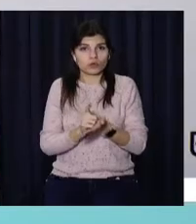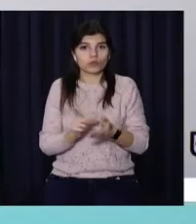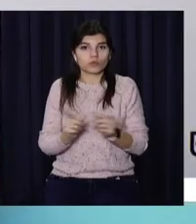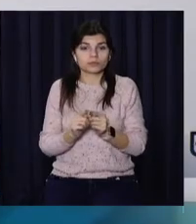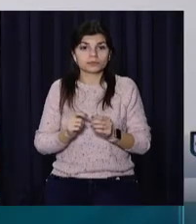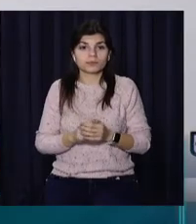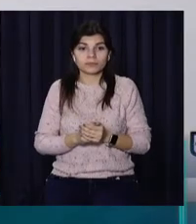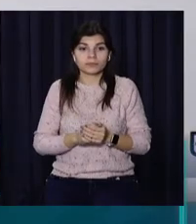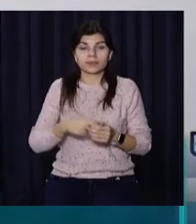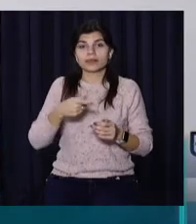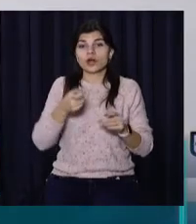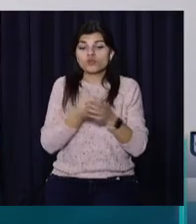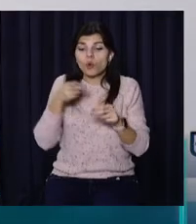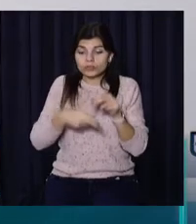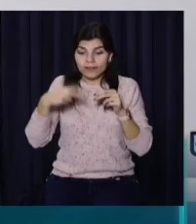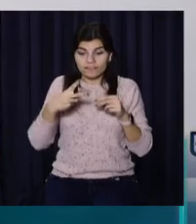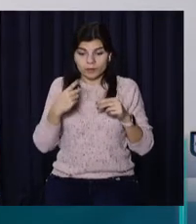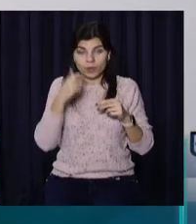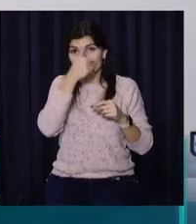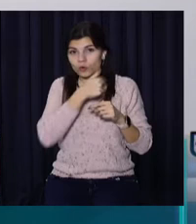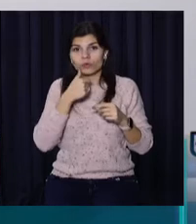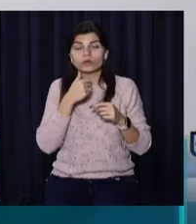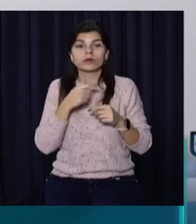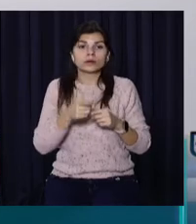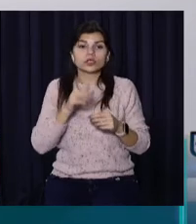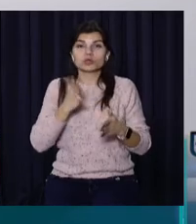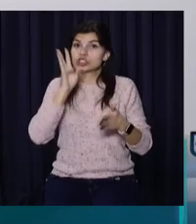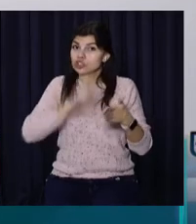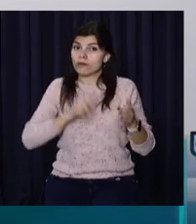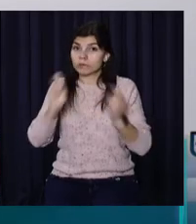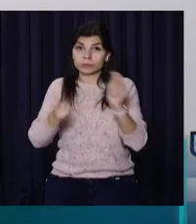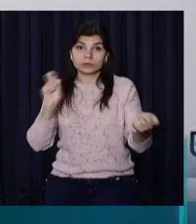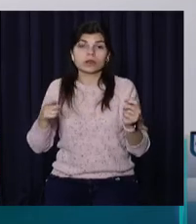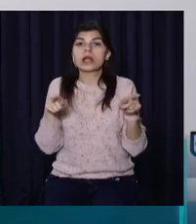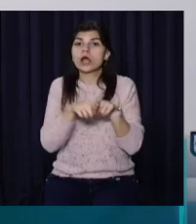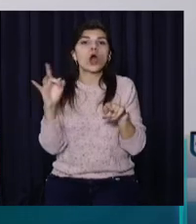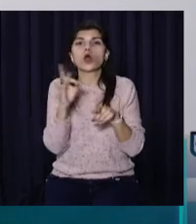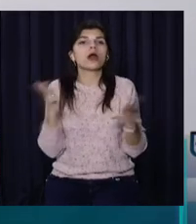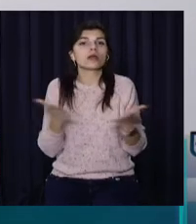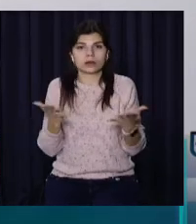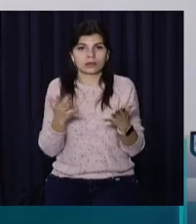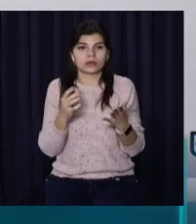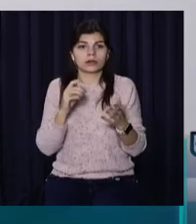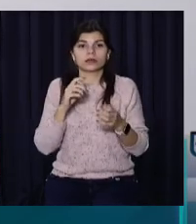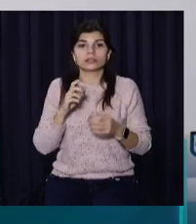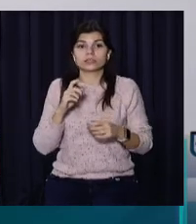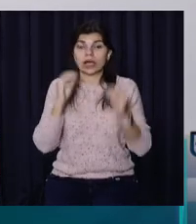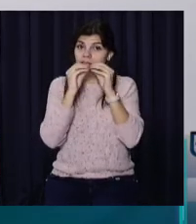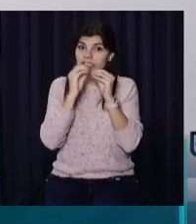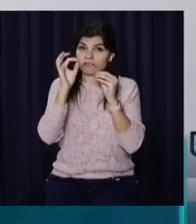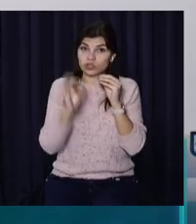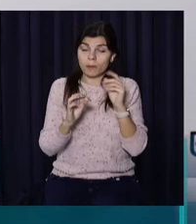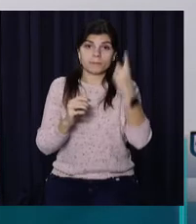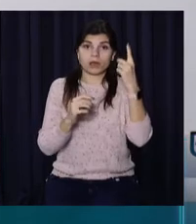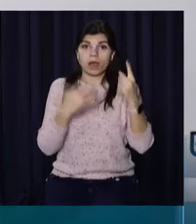серпня 20-го до кінця 21-го року застосовуються штрафні санкції в таких розмірах. За вчинене вперше –